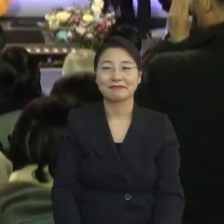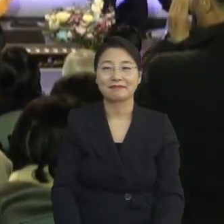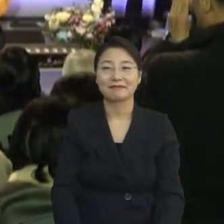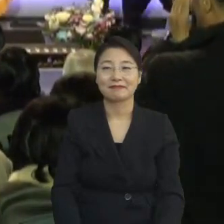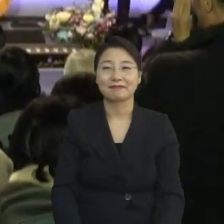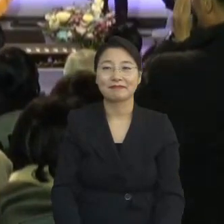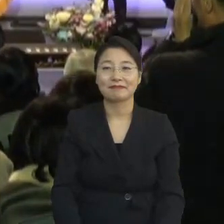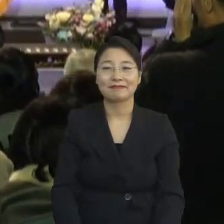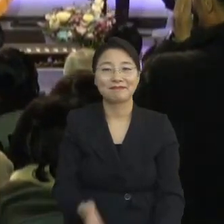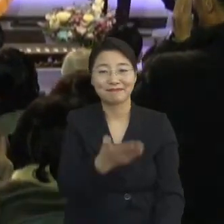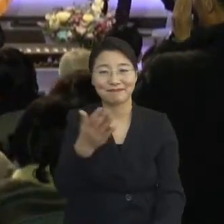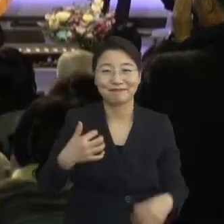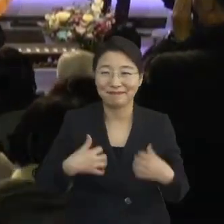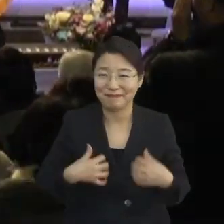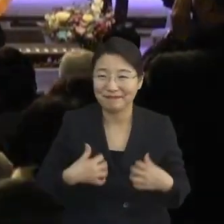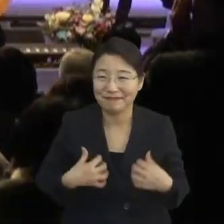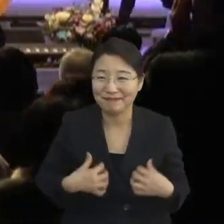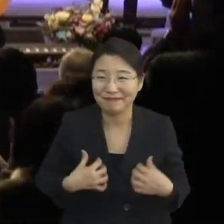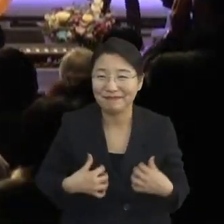네, 여러분 반갑습니다.